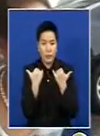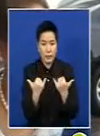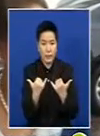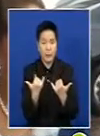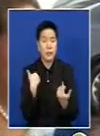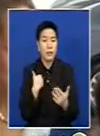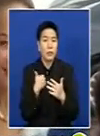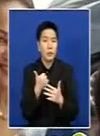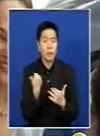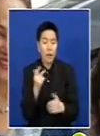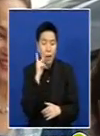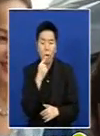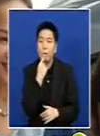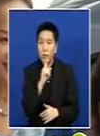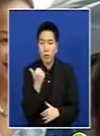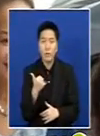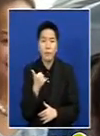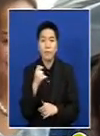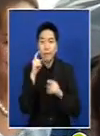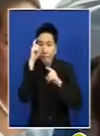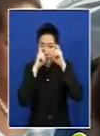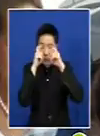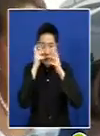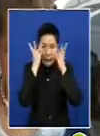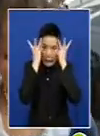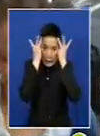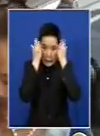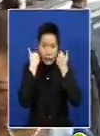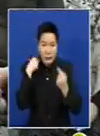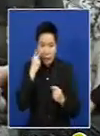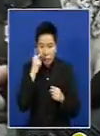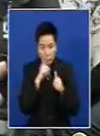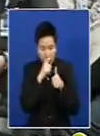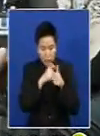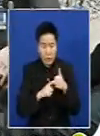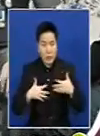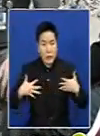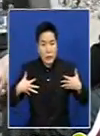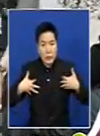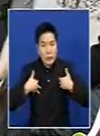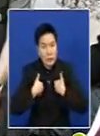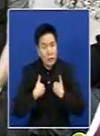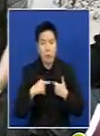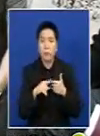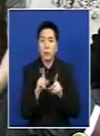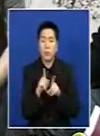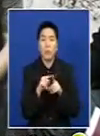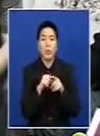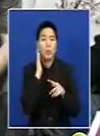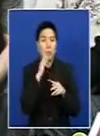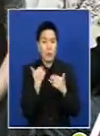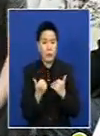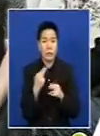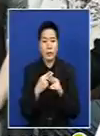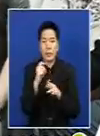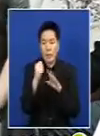นนยางครับทางผู้สื่อข่าวบอกว่าวันนี้มาด้วยสีหน้าค่อนข้างเคร่งเครียดนะฮะแล้วก็สภาพดูอิดโรยพอสมควรโดยพลต